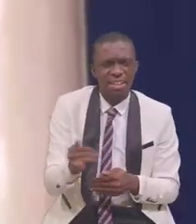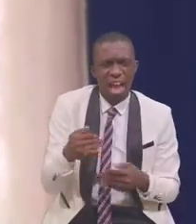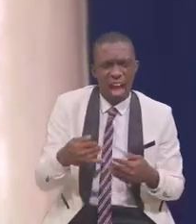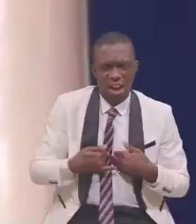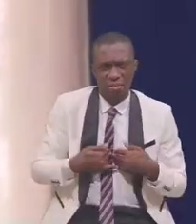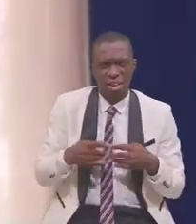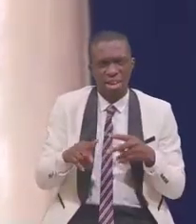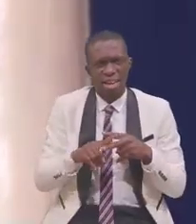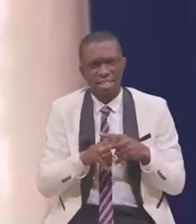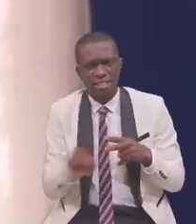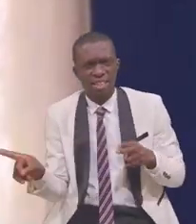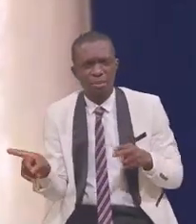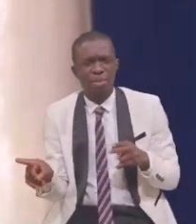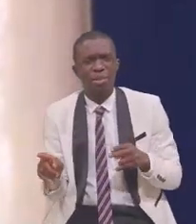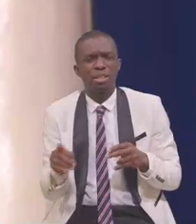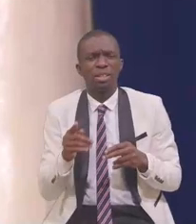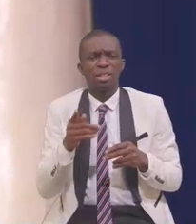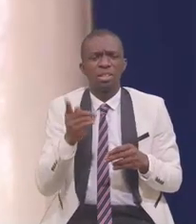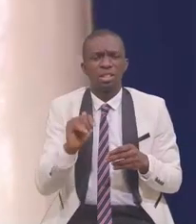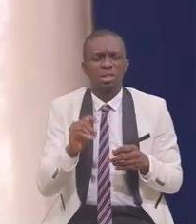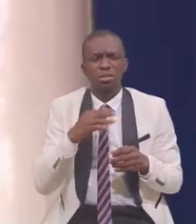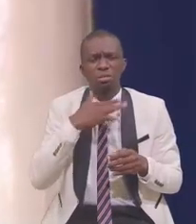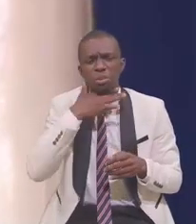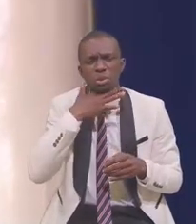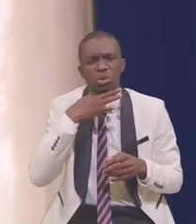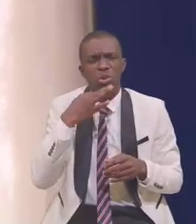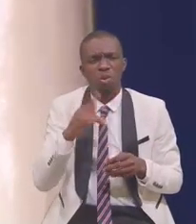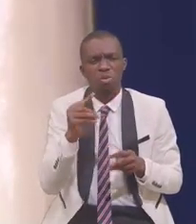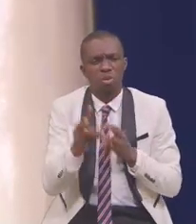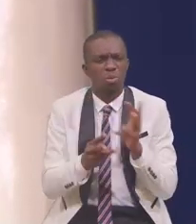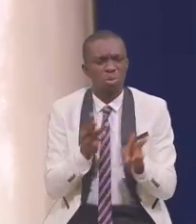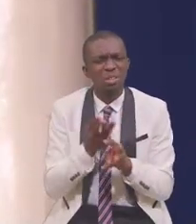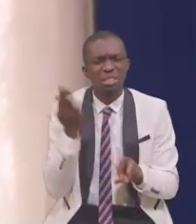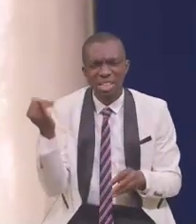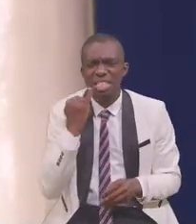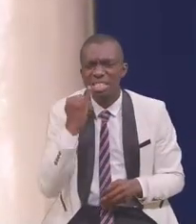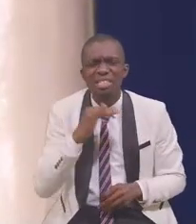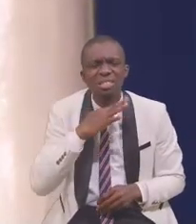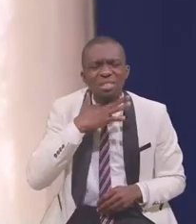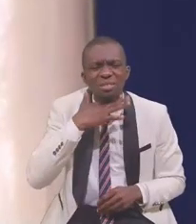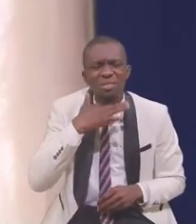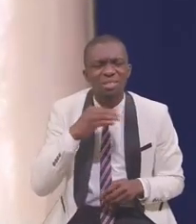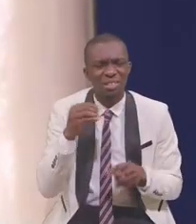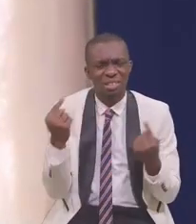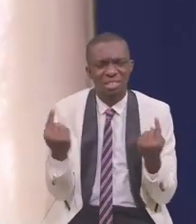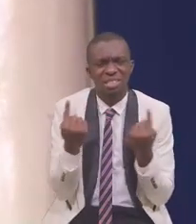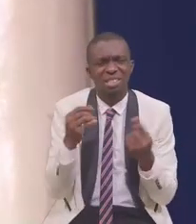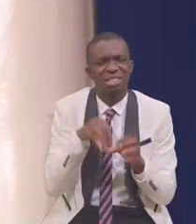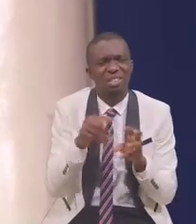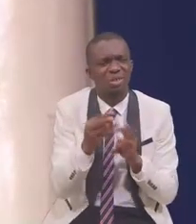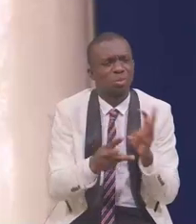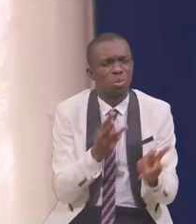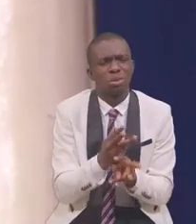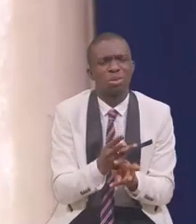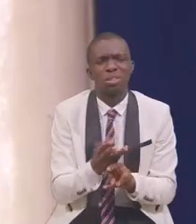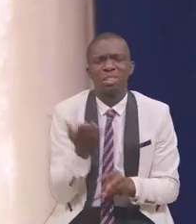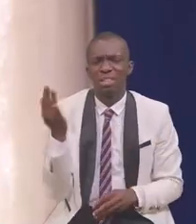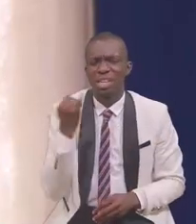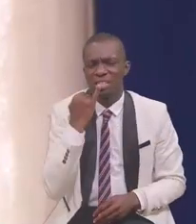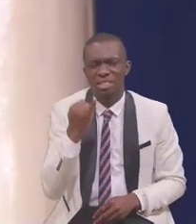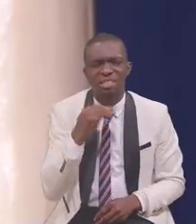des souillures du monde, vous voyez, il y a la souillure dans le monde, les saletés dans le monde, il y a la pollution dans le